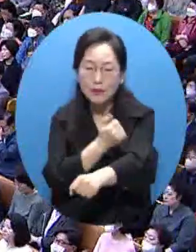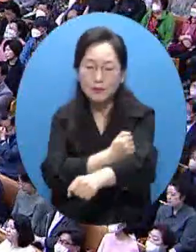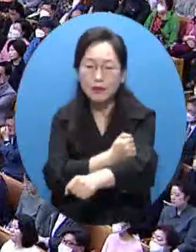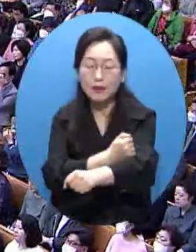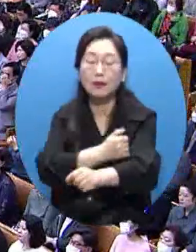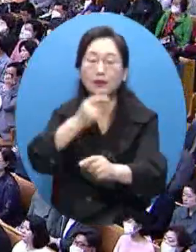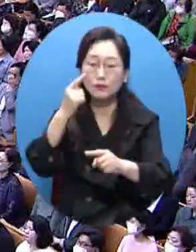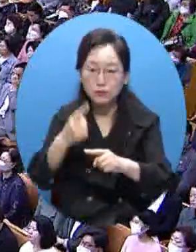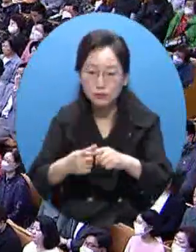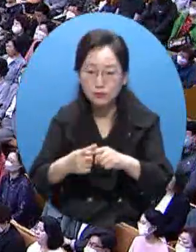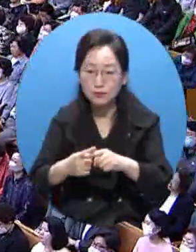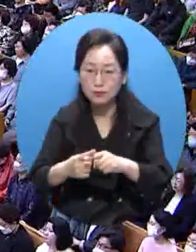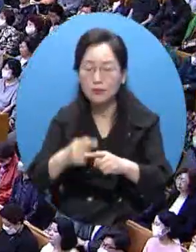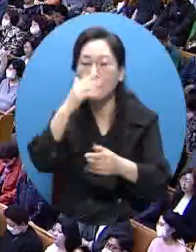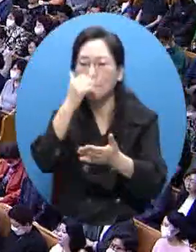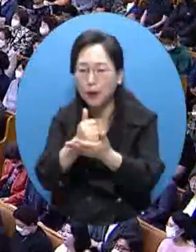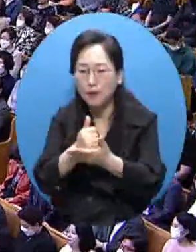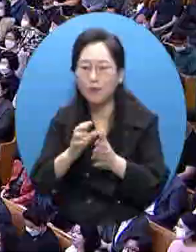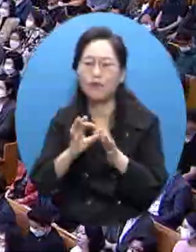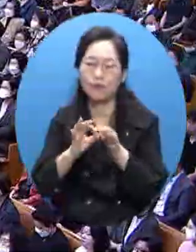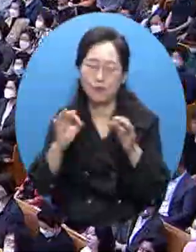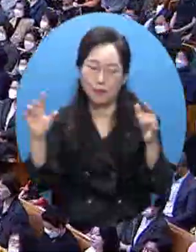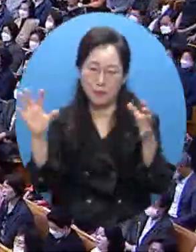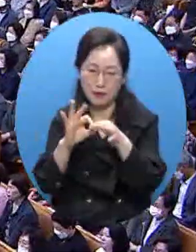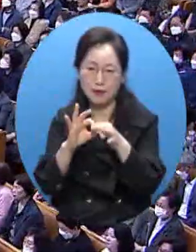그러다가 범죄에 연루돼가지고